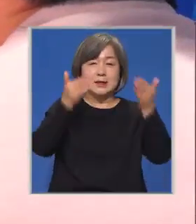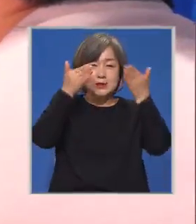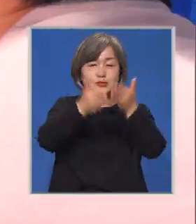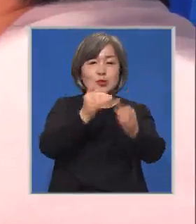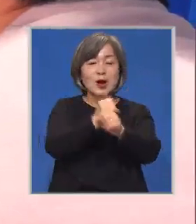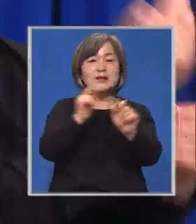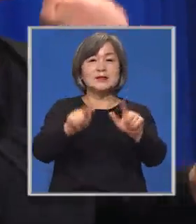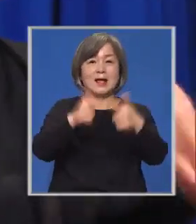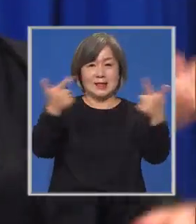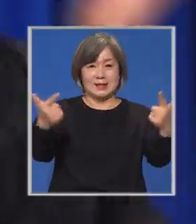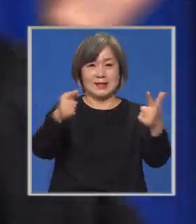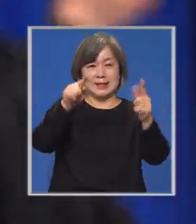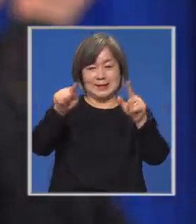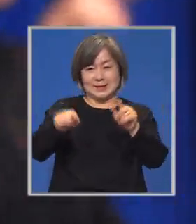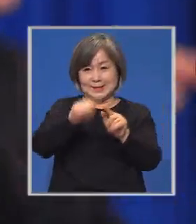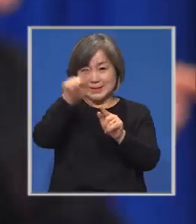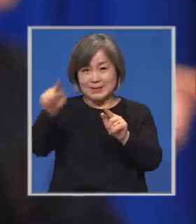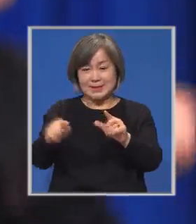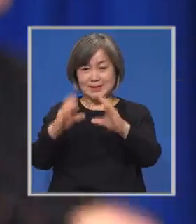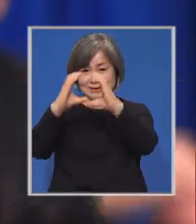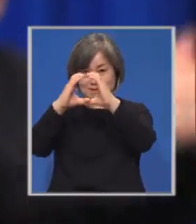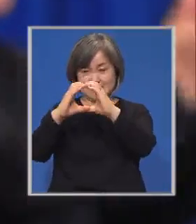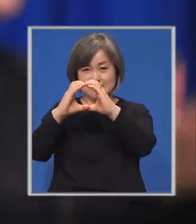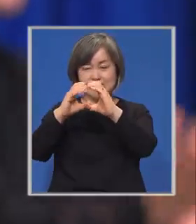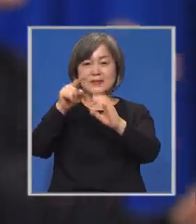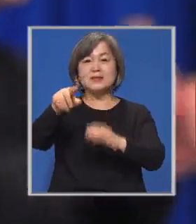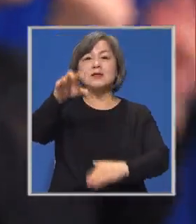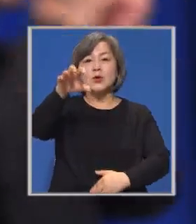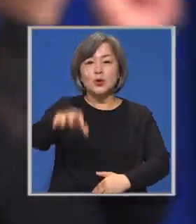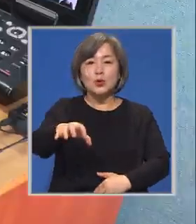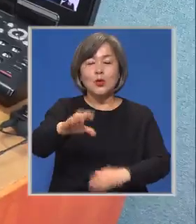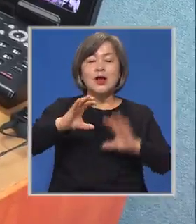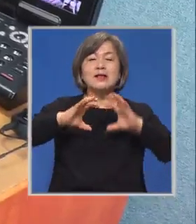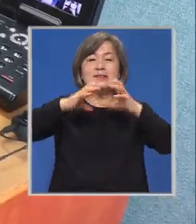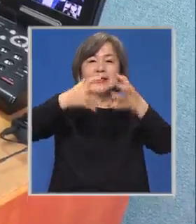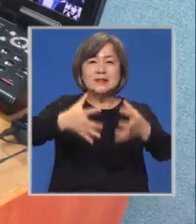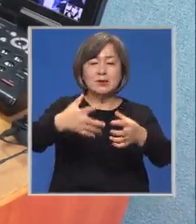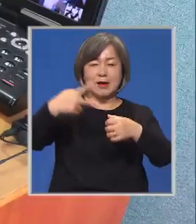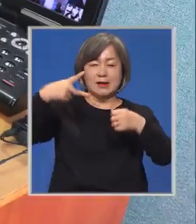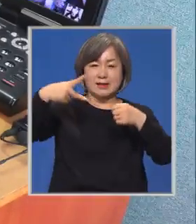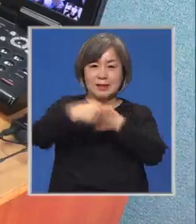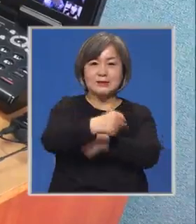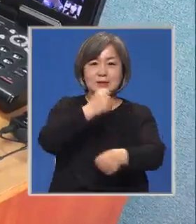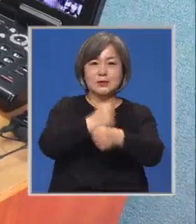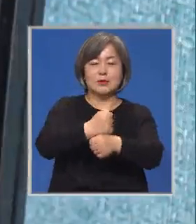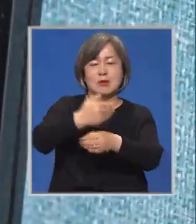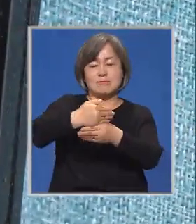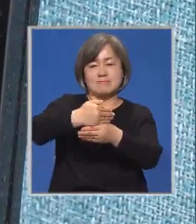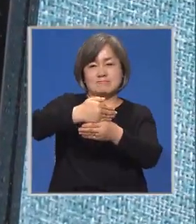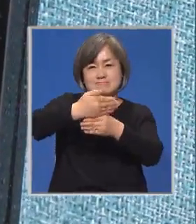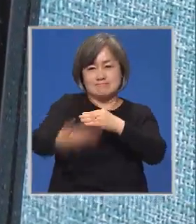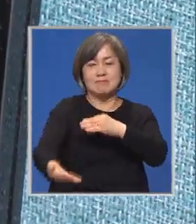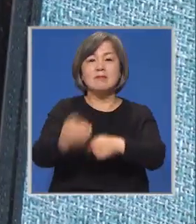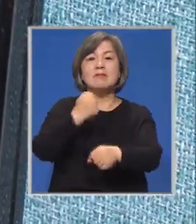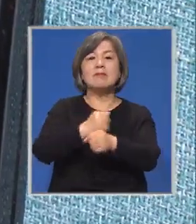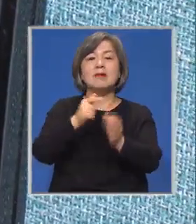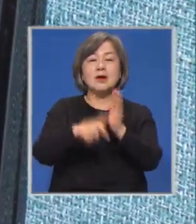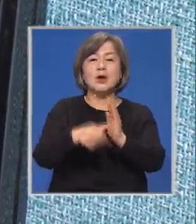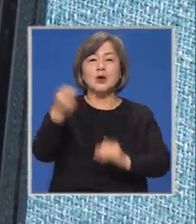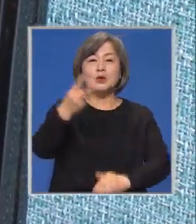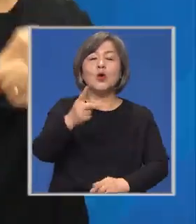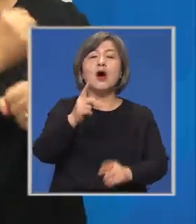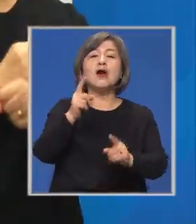청인들이 주목하지 않는 화면 아래 작은 창. 그곳엔 세상과 단절된 높은 벽을